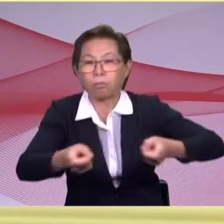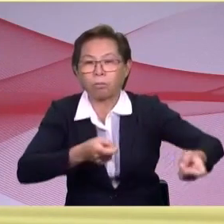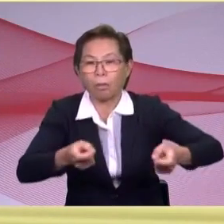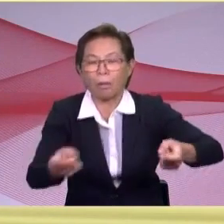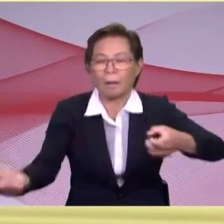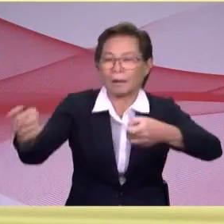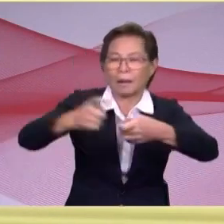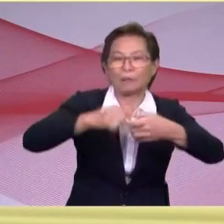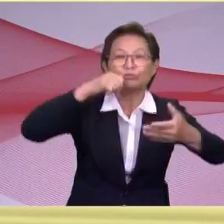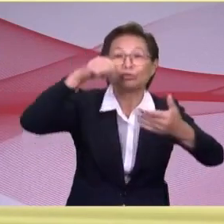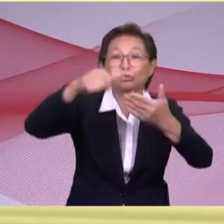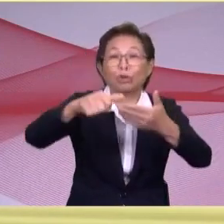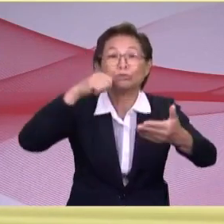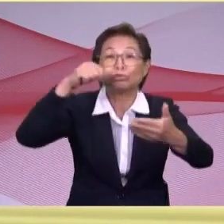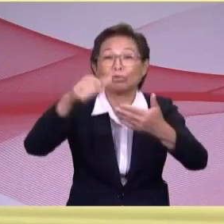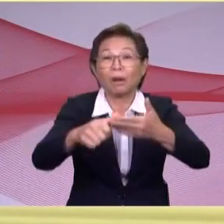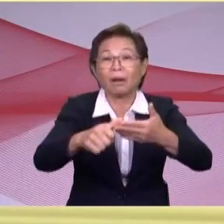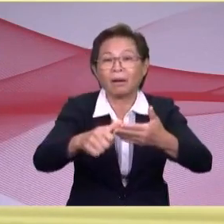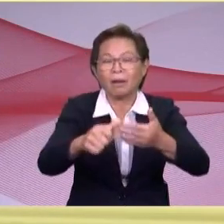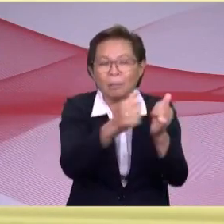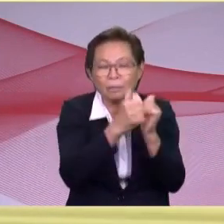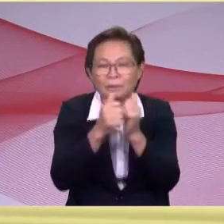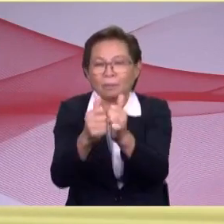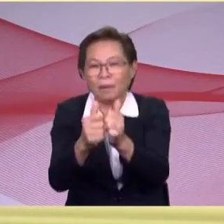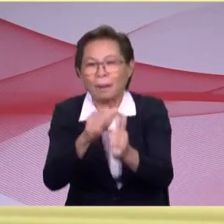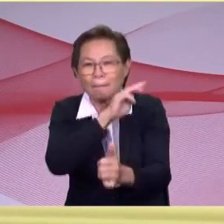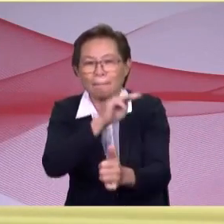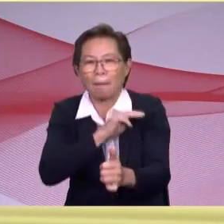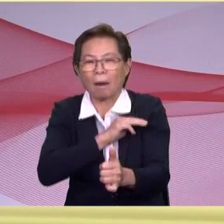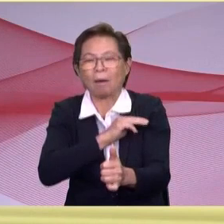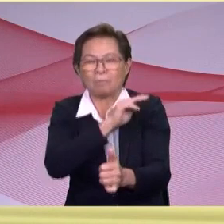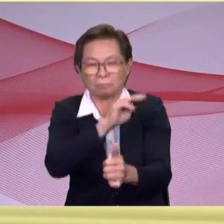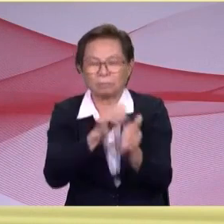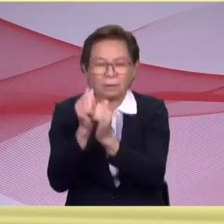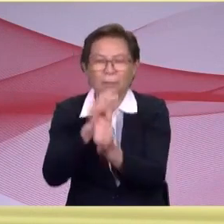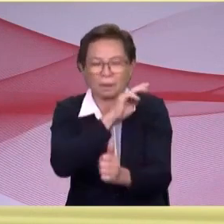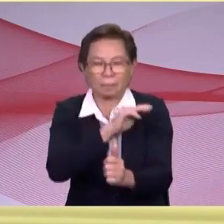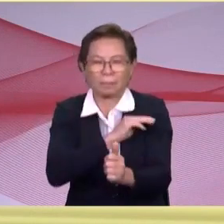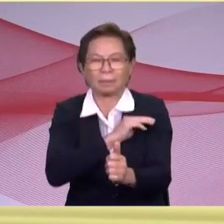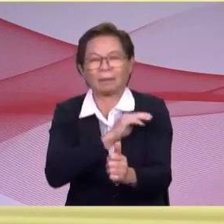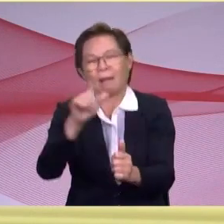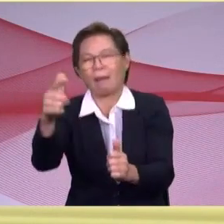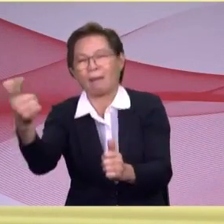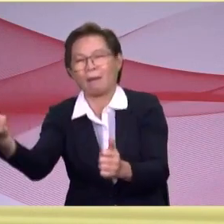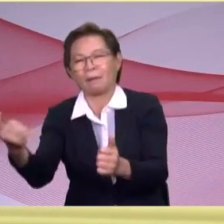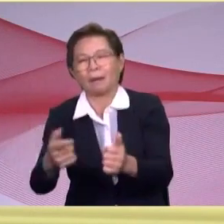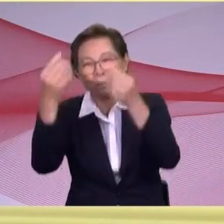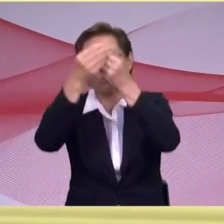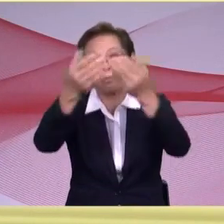penyelarasan berhubung dengan surat ini bersama dengan kementerian-kementerian yang berkaitan dan akan